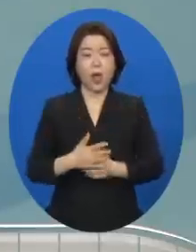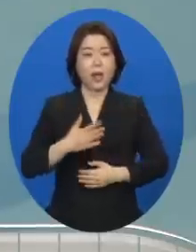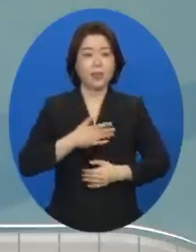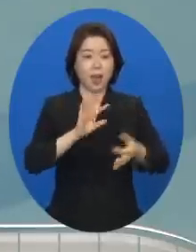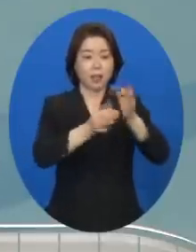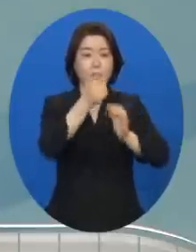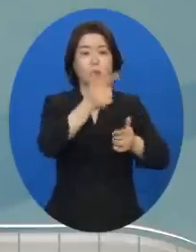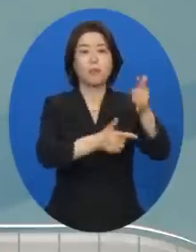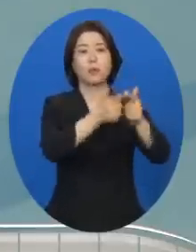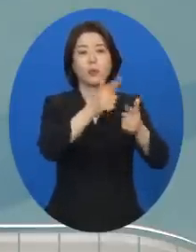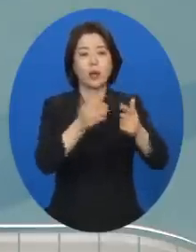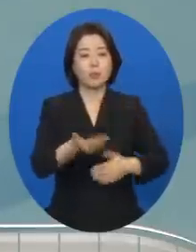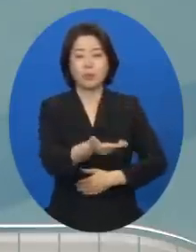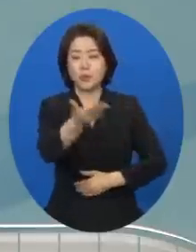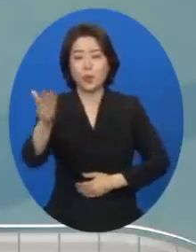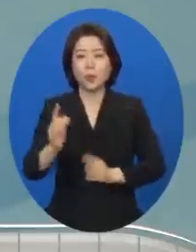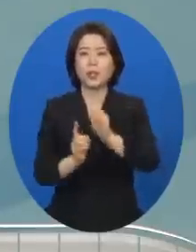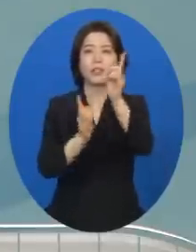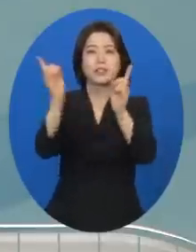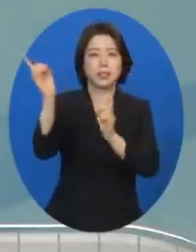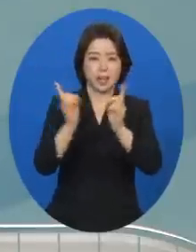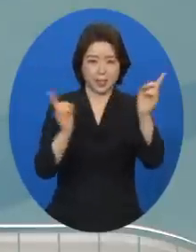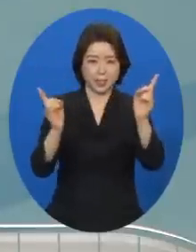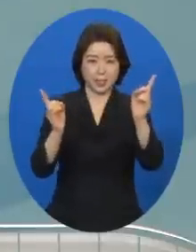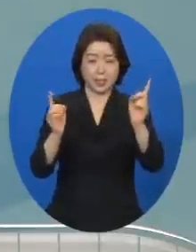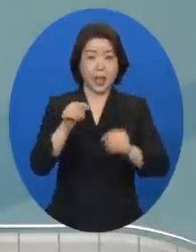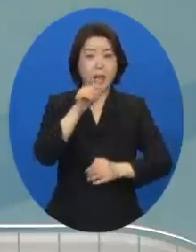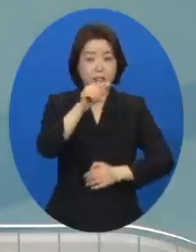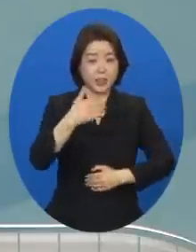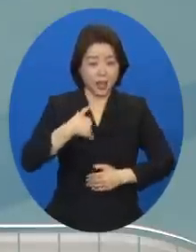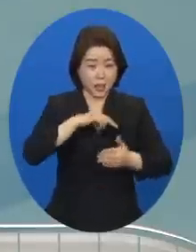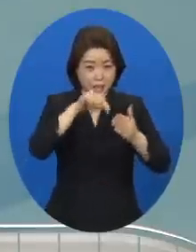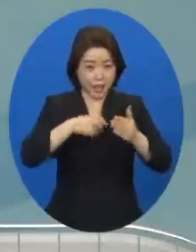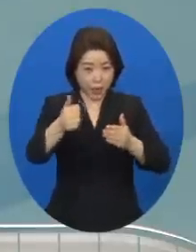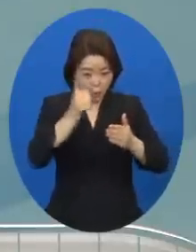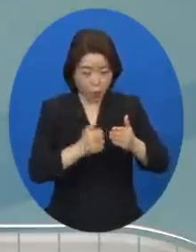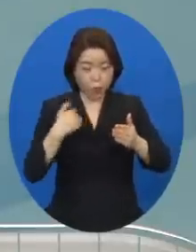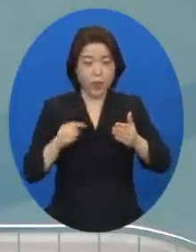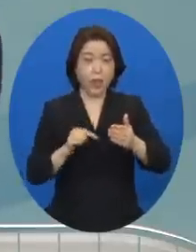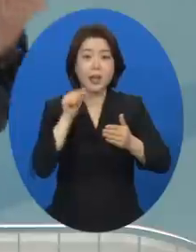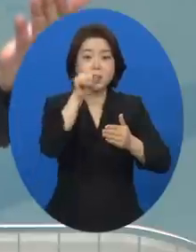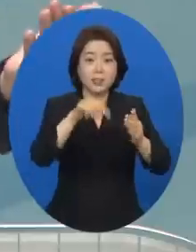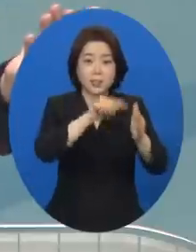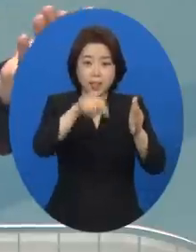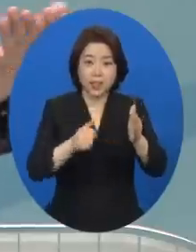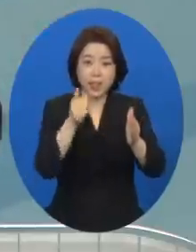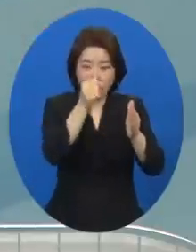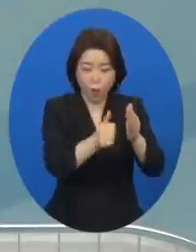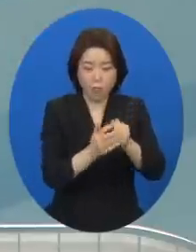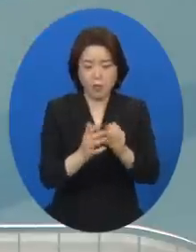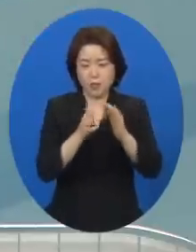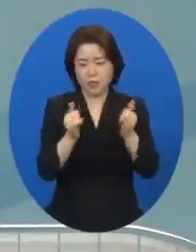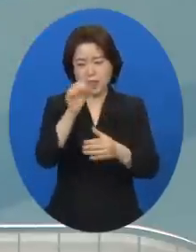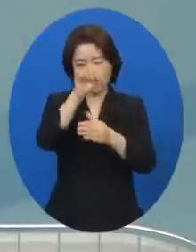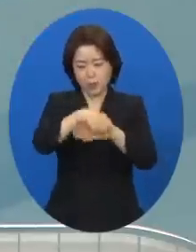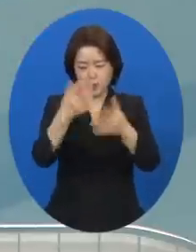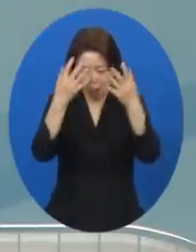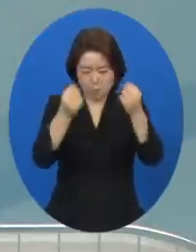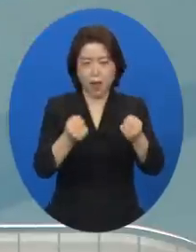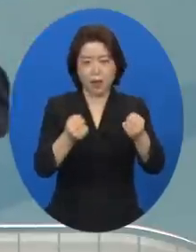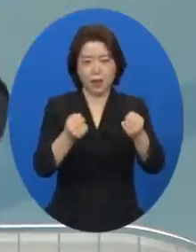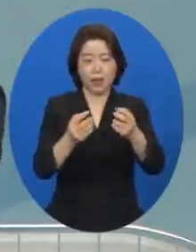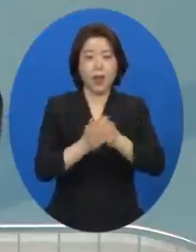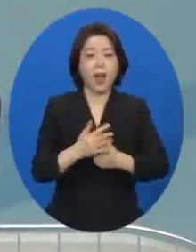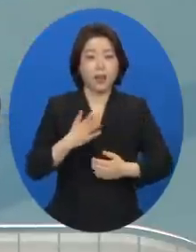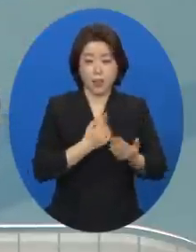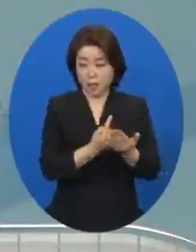너희는 가지라 그가 내 안에 내가 그 안에 거하면 사람이 열매를 많이 맺나니 나를 떠나서는 너희가 아무